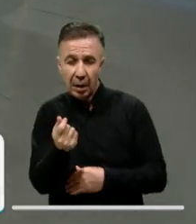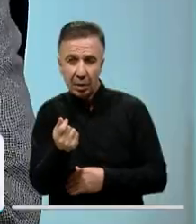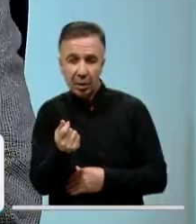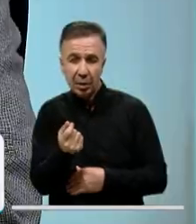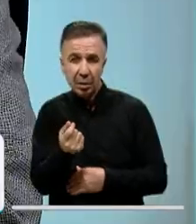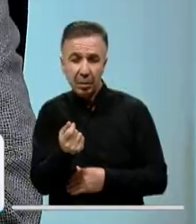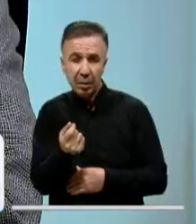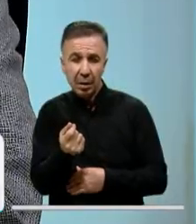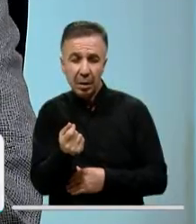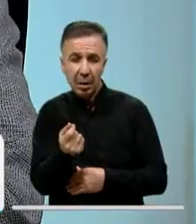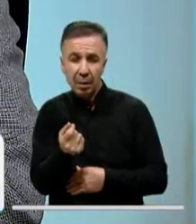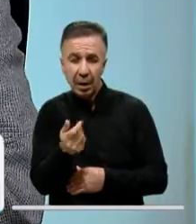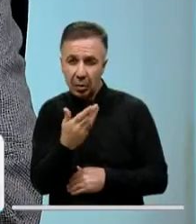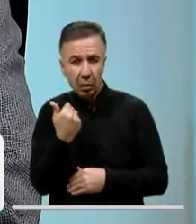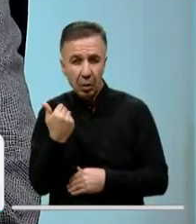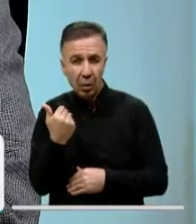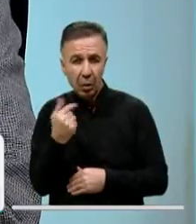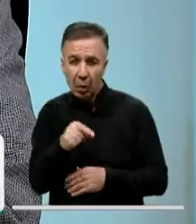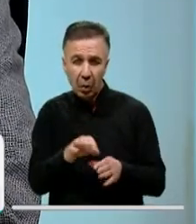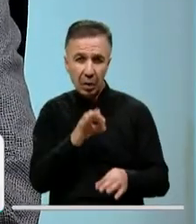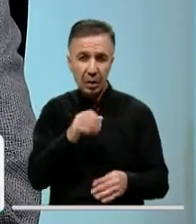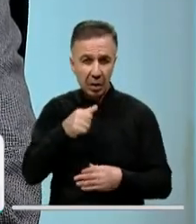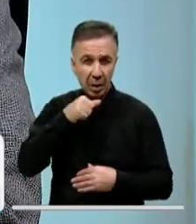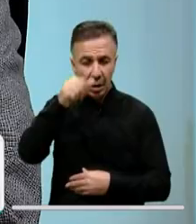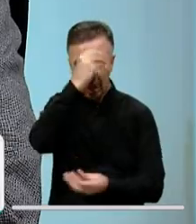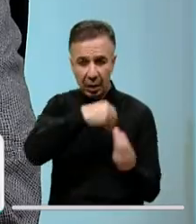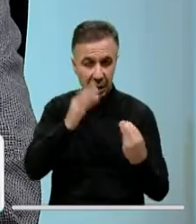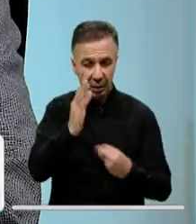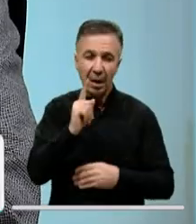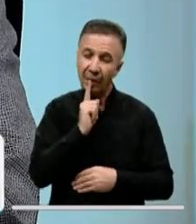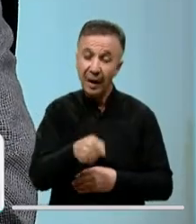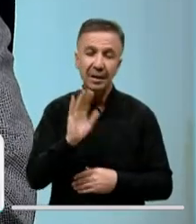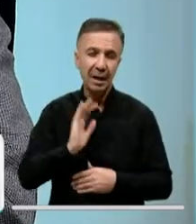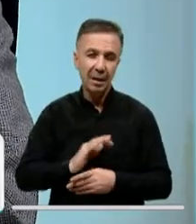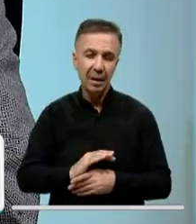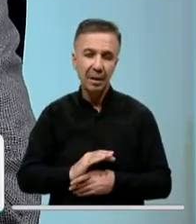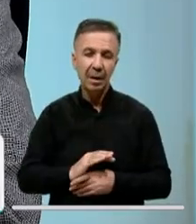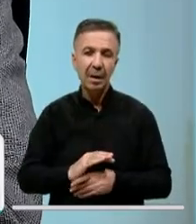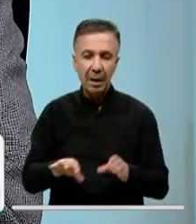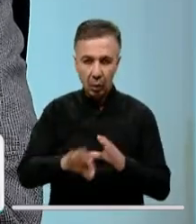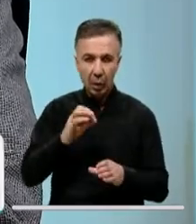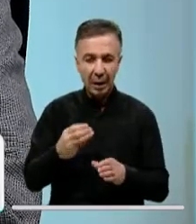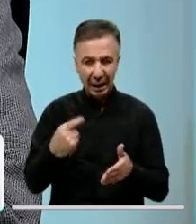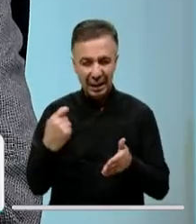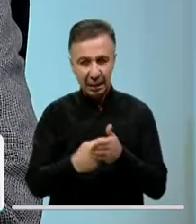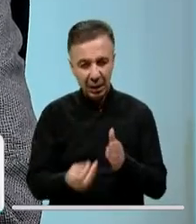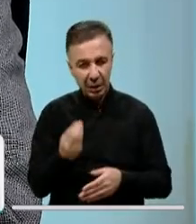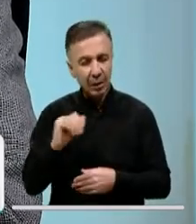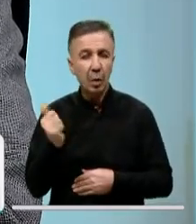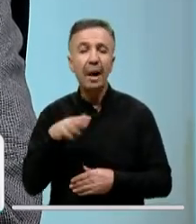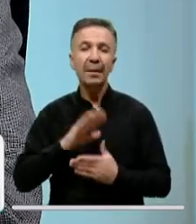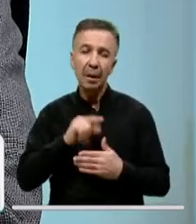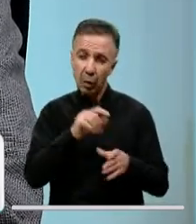olarak elinde bir gücü yok. O kişiye hac farz değildir. Kurada isminin çıkması önemli değil. Bu kişi ne